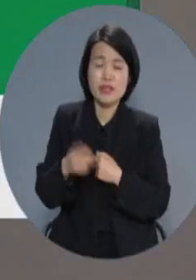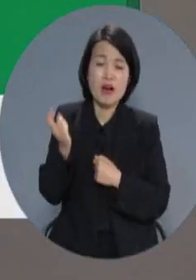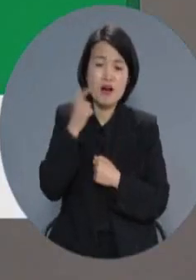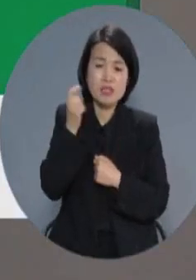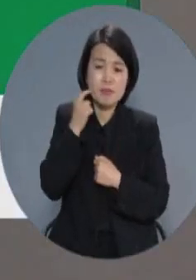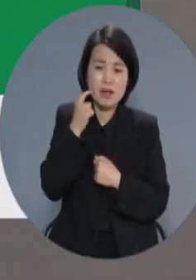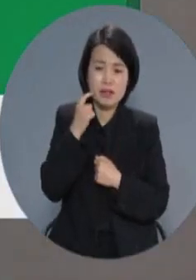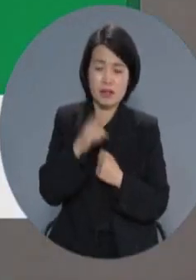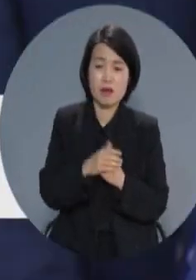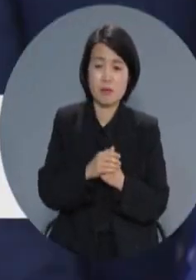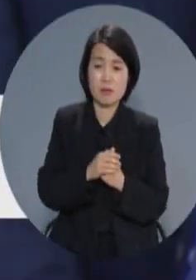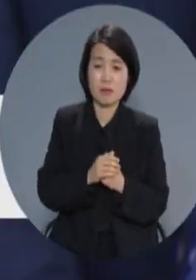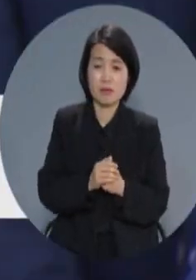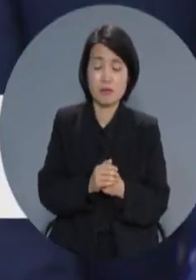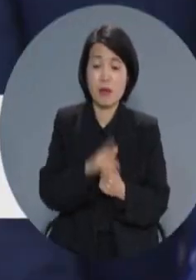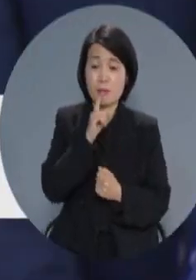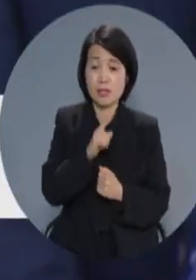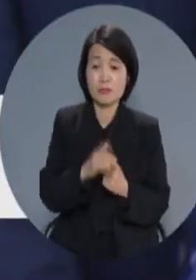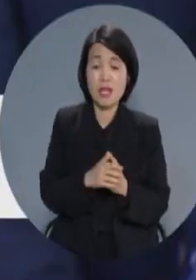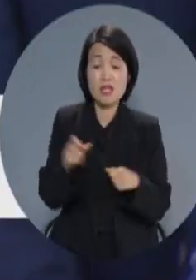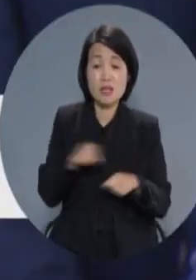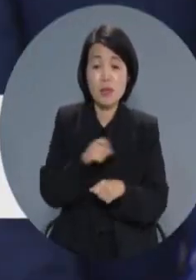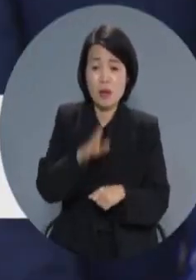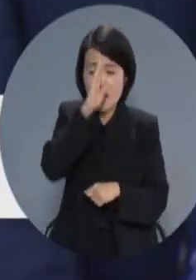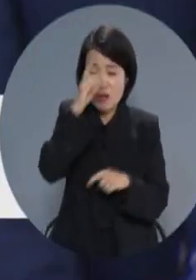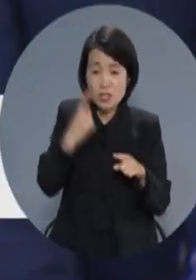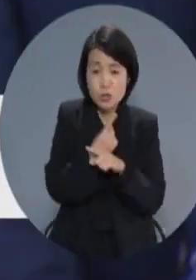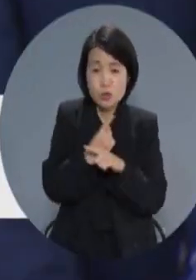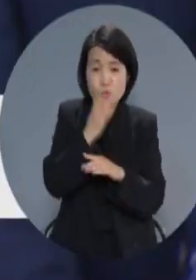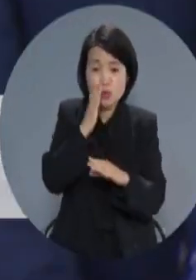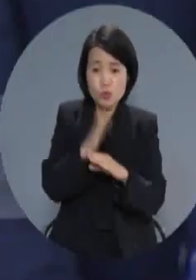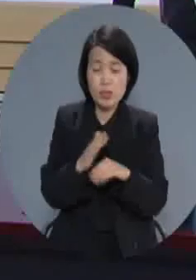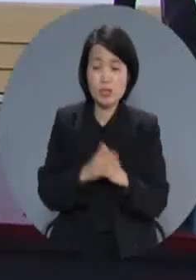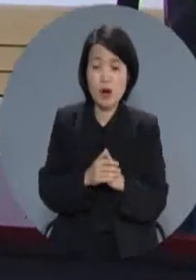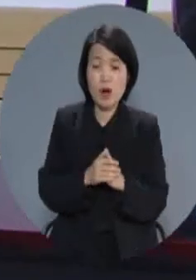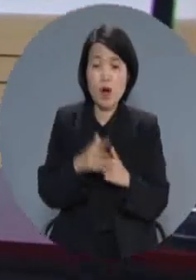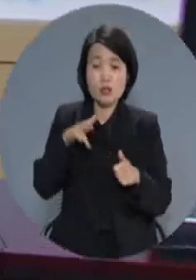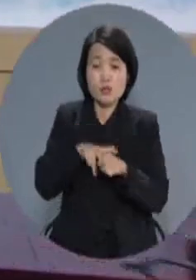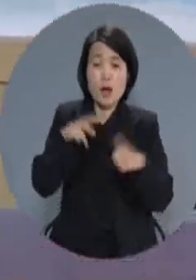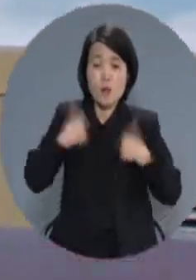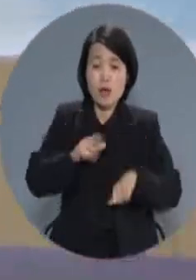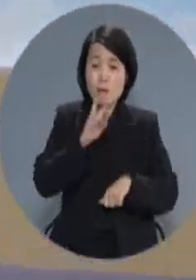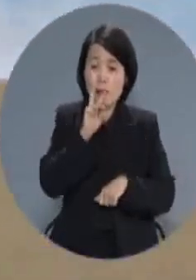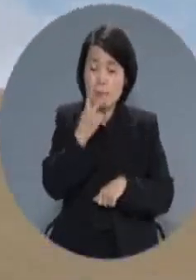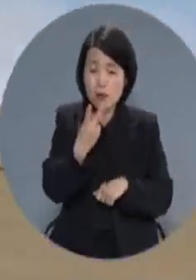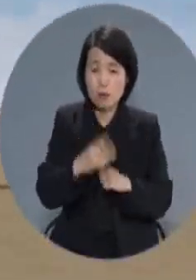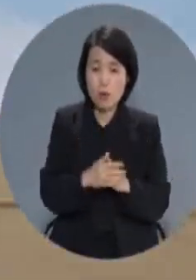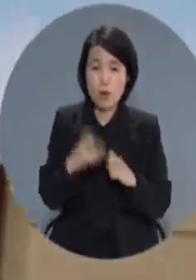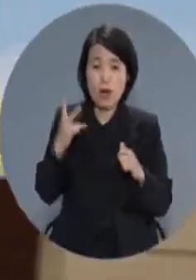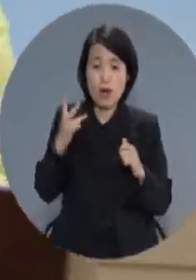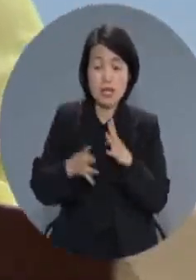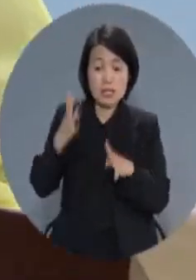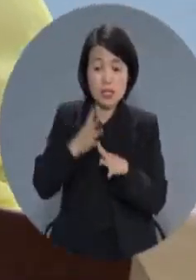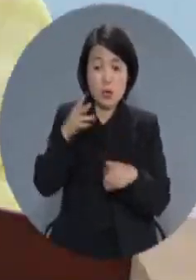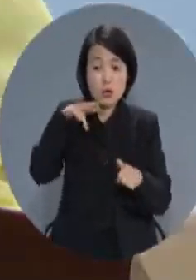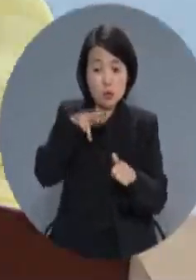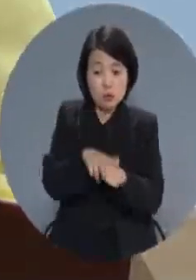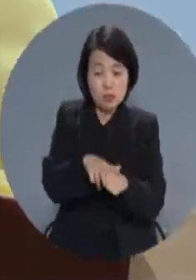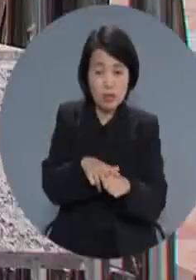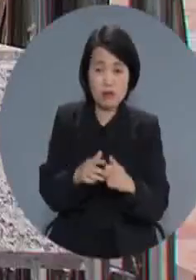뿐이라고 일축했습니다. 특히 투병 중인 정시장이 불출마 선언을 번복하고 지선 출마를 준비한다는